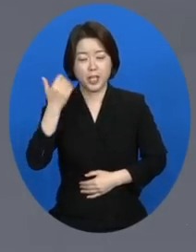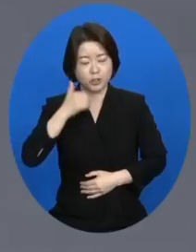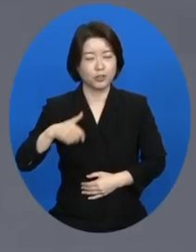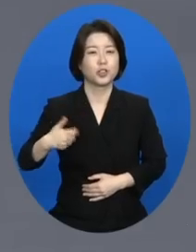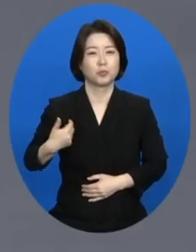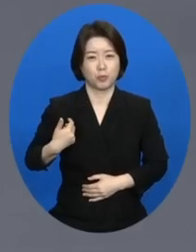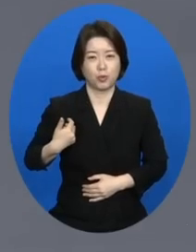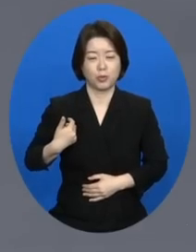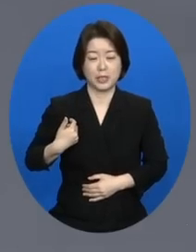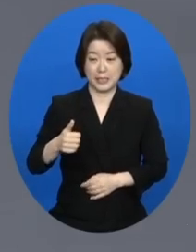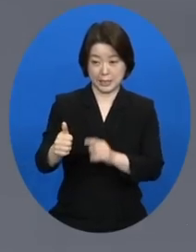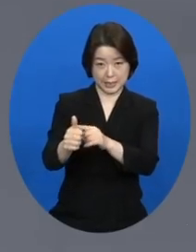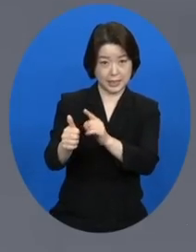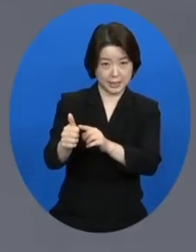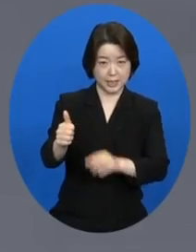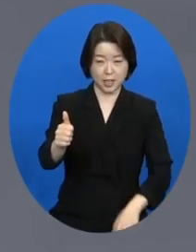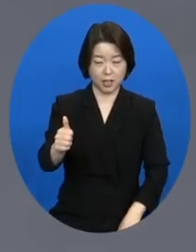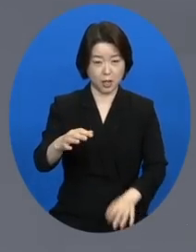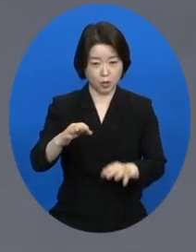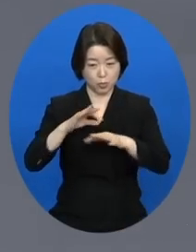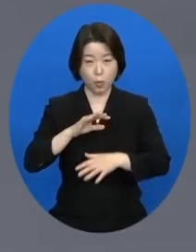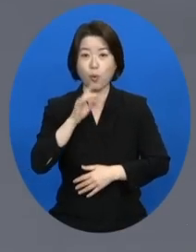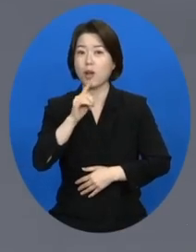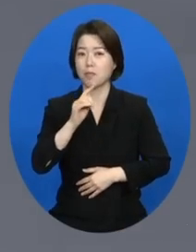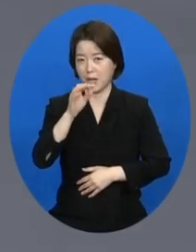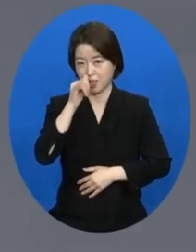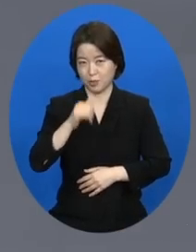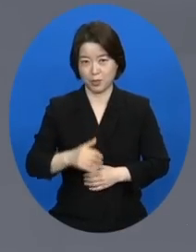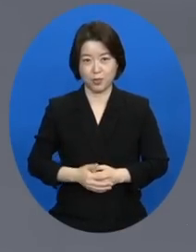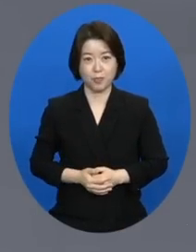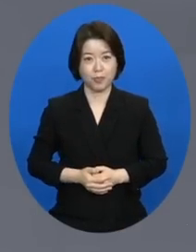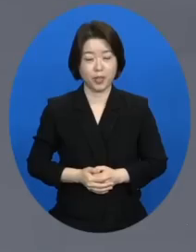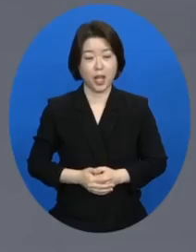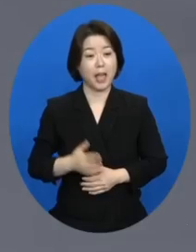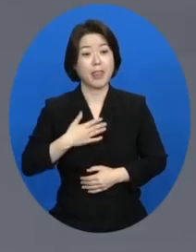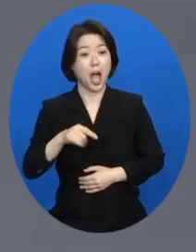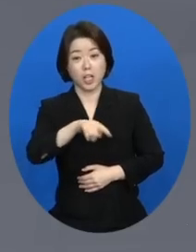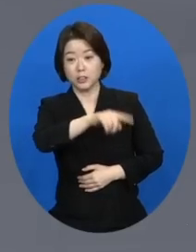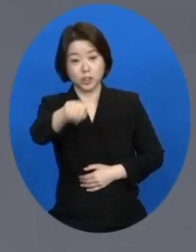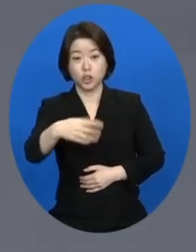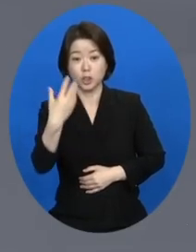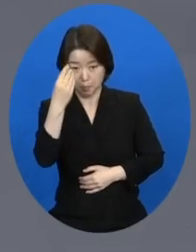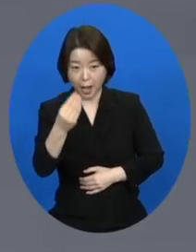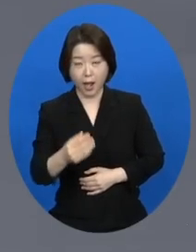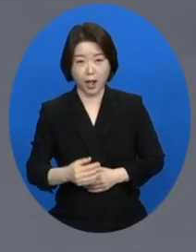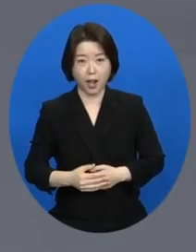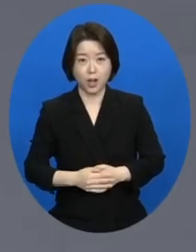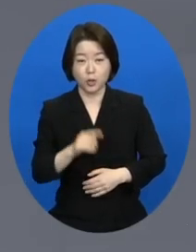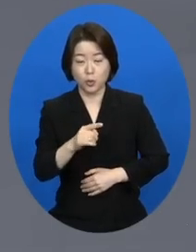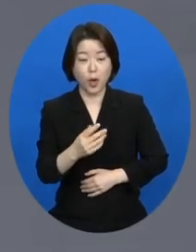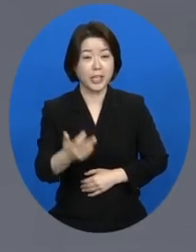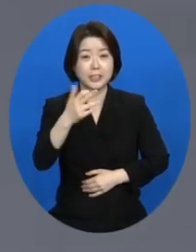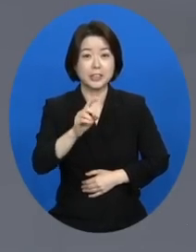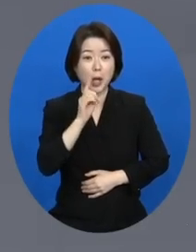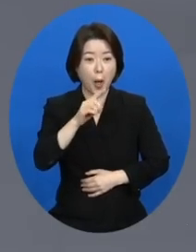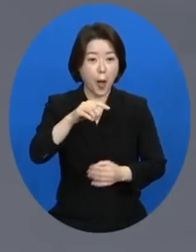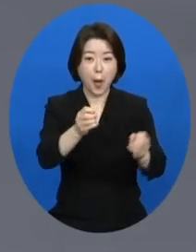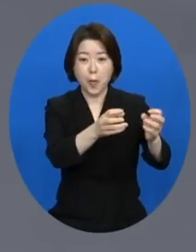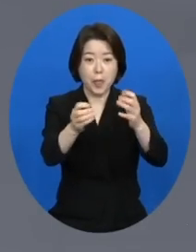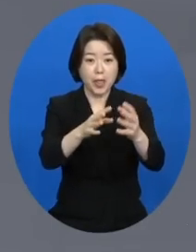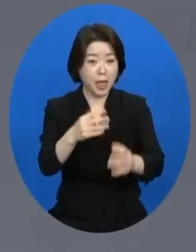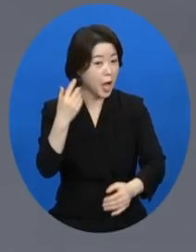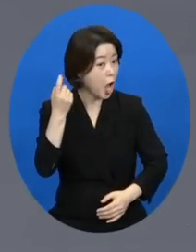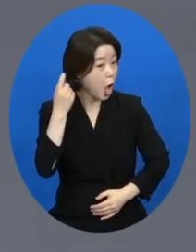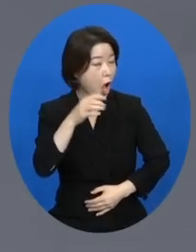모르는 이 무명의 이 사람이 참 놀라운 말을 하는데 자기가 그들을 봤고 게다가 형들이 하는 말까지